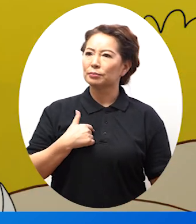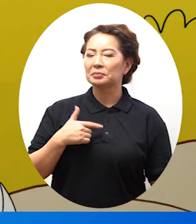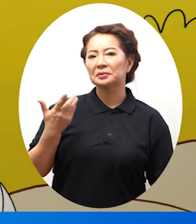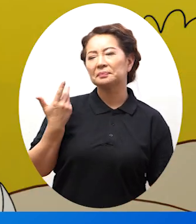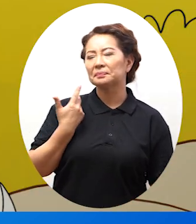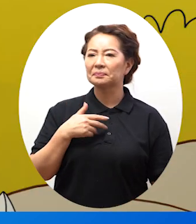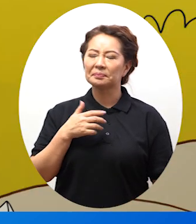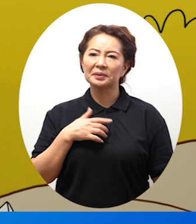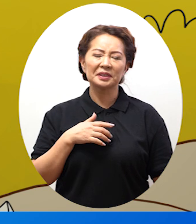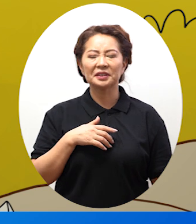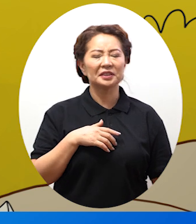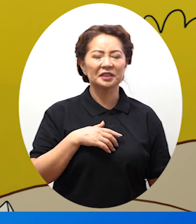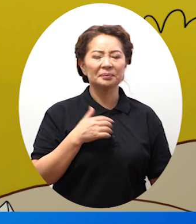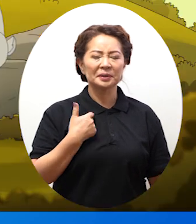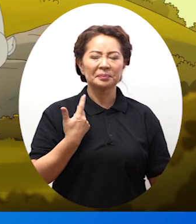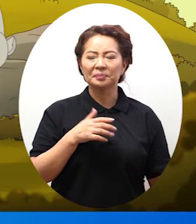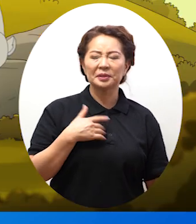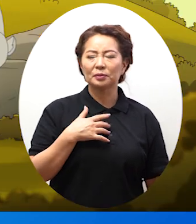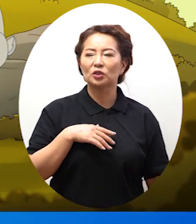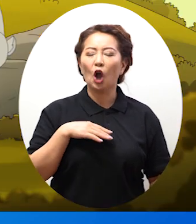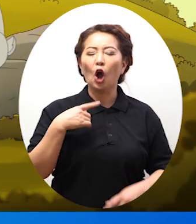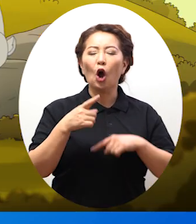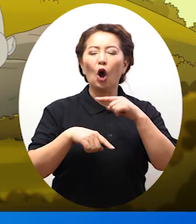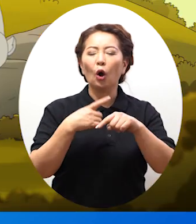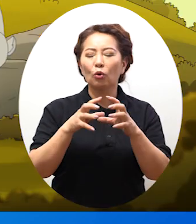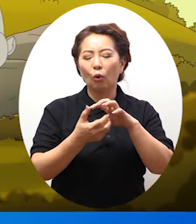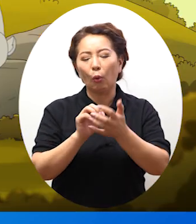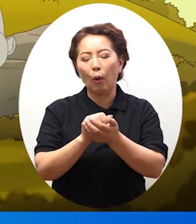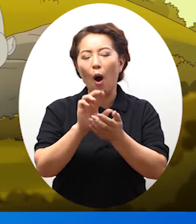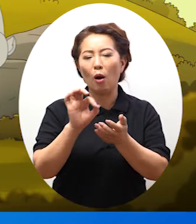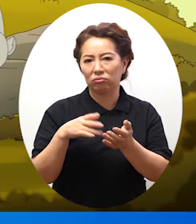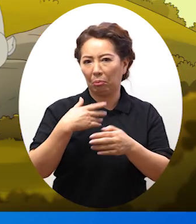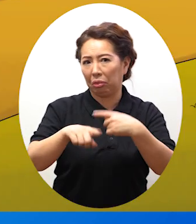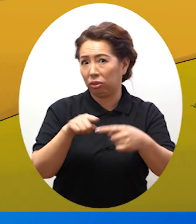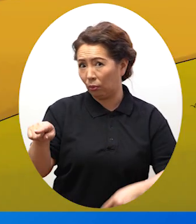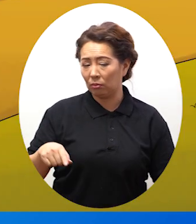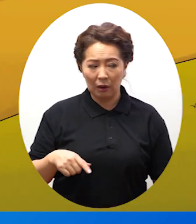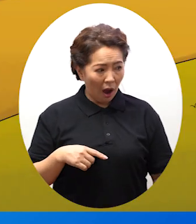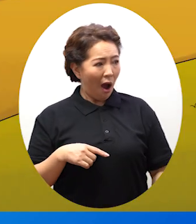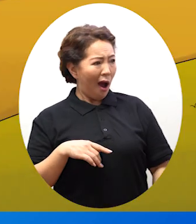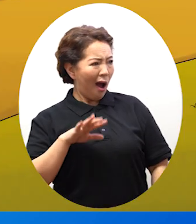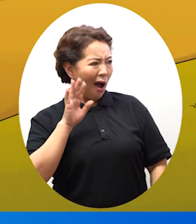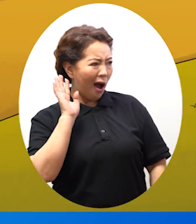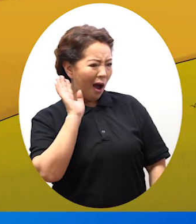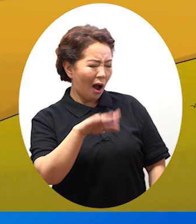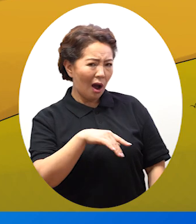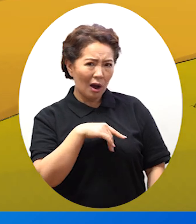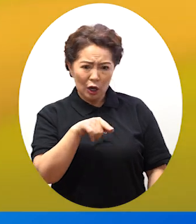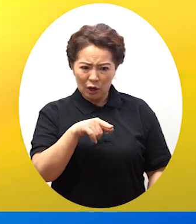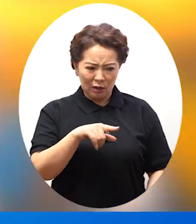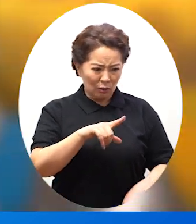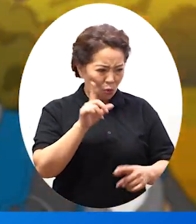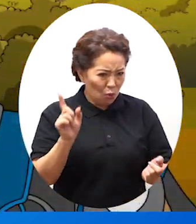бөөрөнхийн өнхрөөш дуулж байгаад л явлаа. Саяных тэгвэл үлгэрийн гол баатар байсан байх шүү дээ. Хэдүүлээ хоцорчихсан байна. Хойноос нь